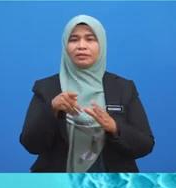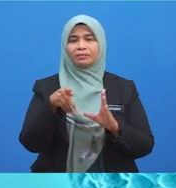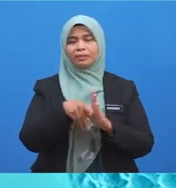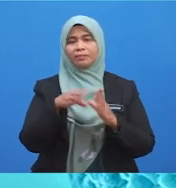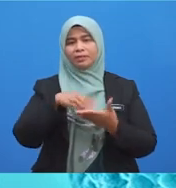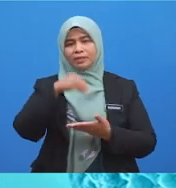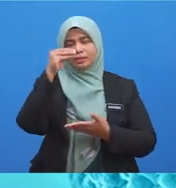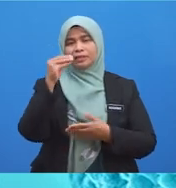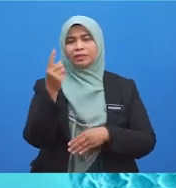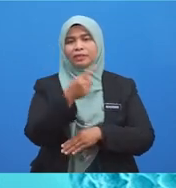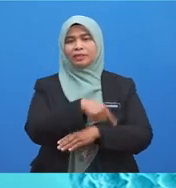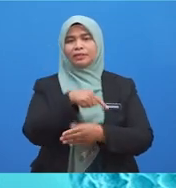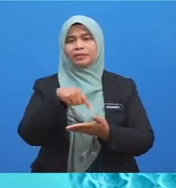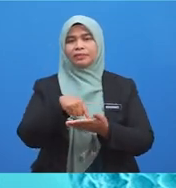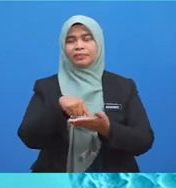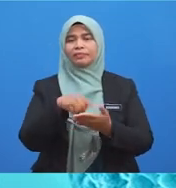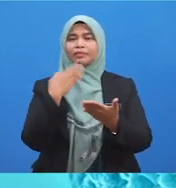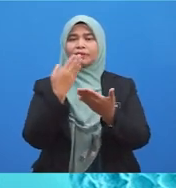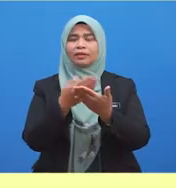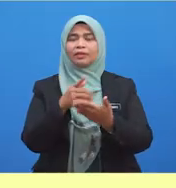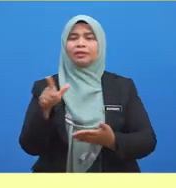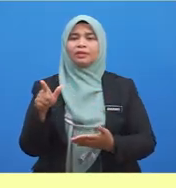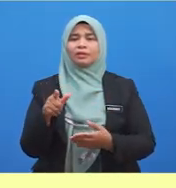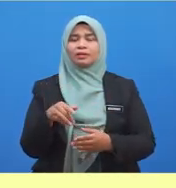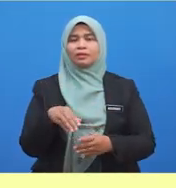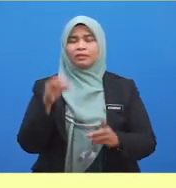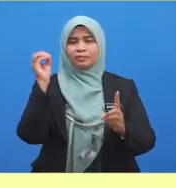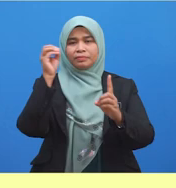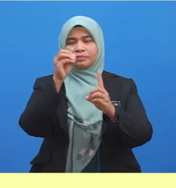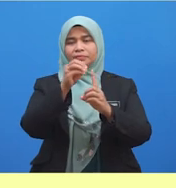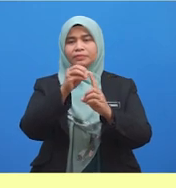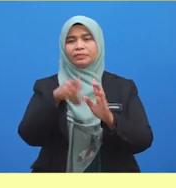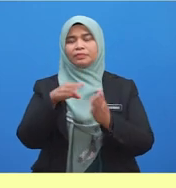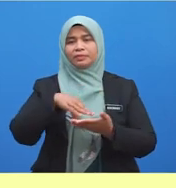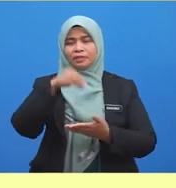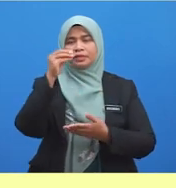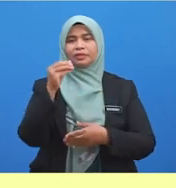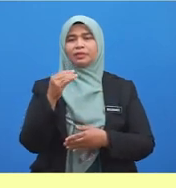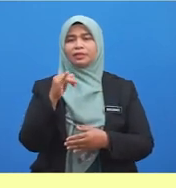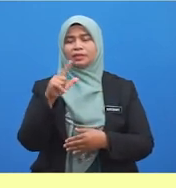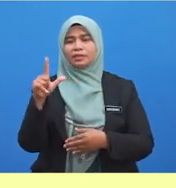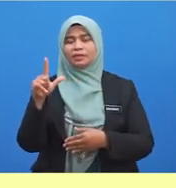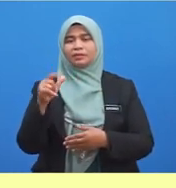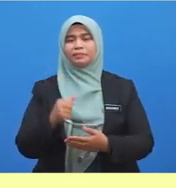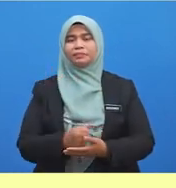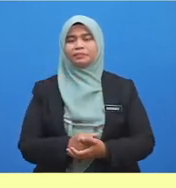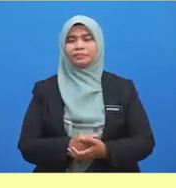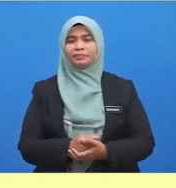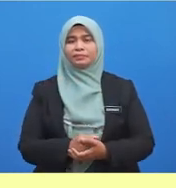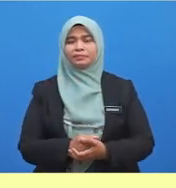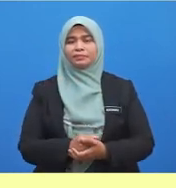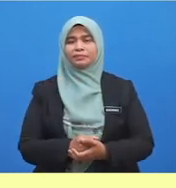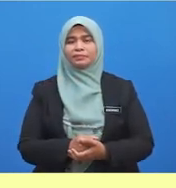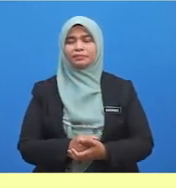hasil pembelajaran kita pada hari ini? Murid-murid dapat pertama, menyatakan